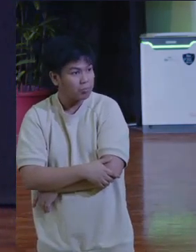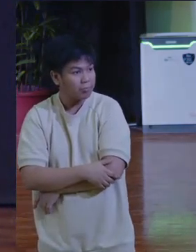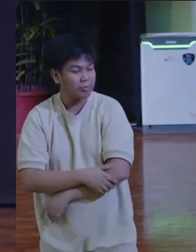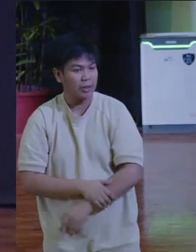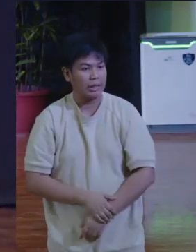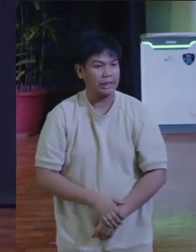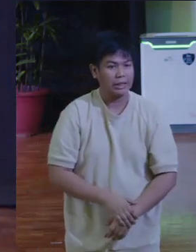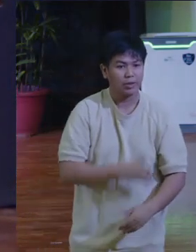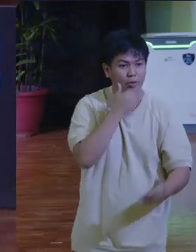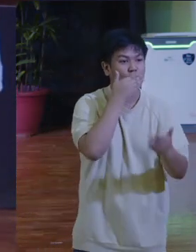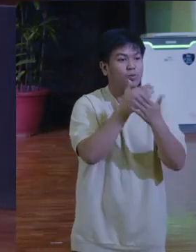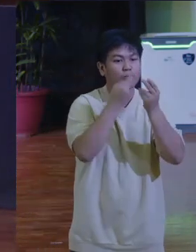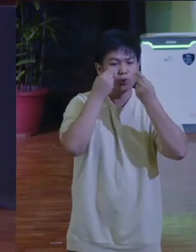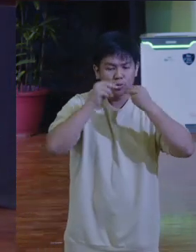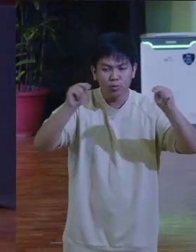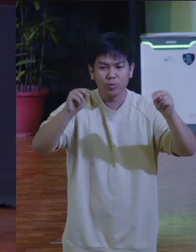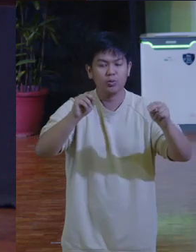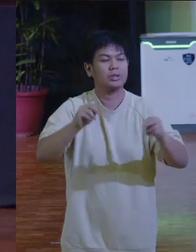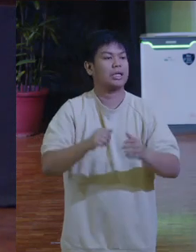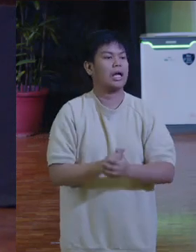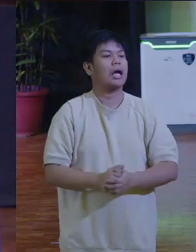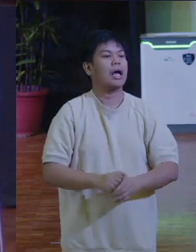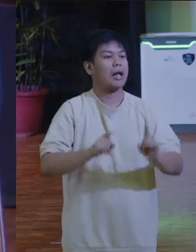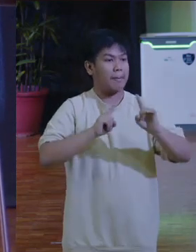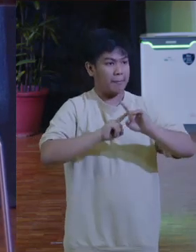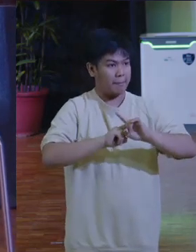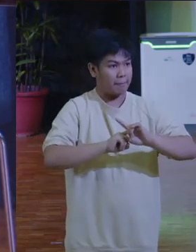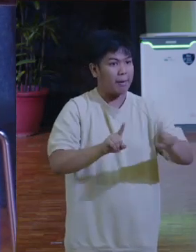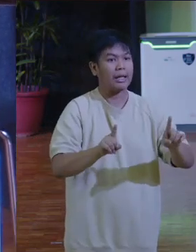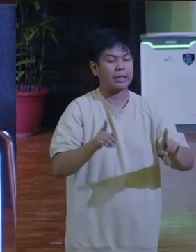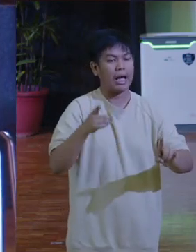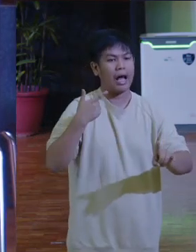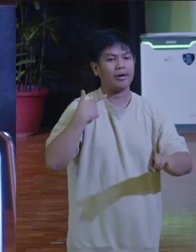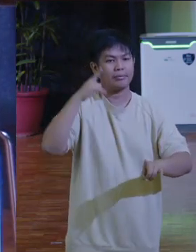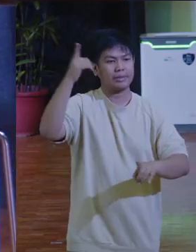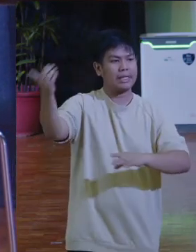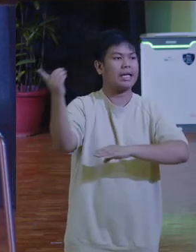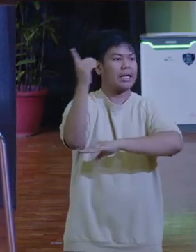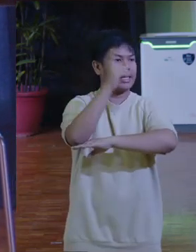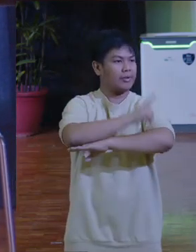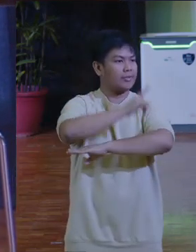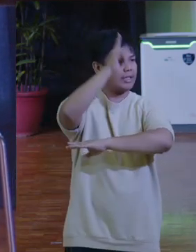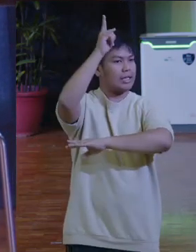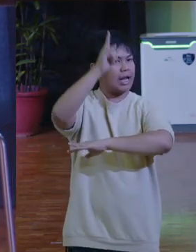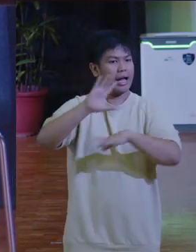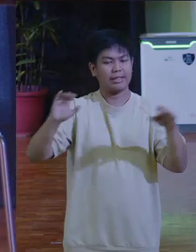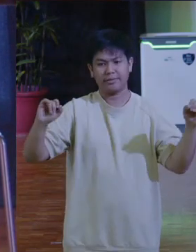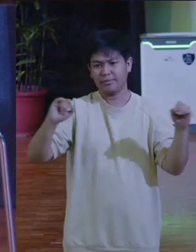poor includes the day of God's vengeance.